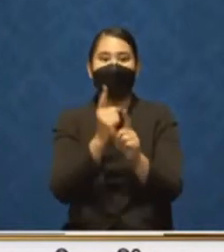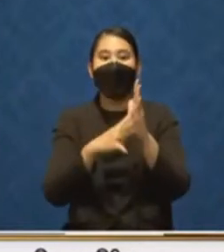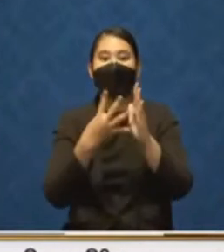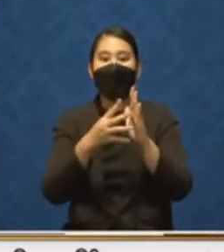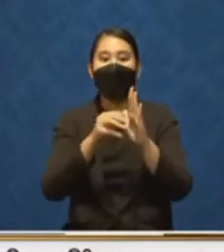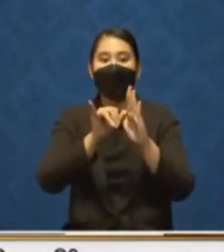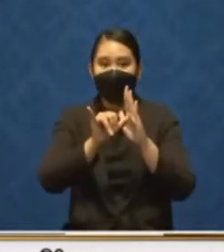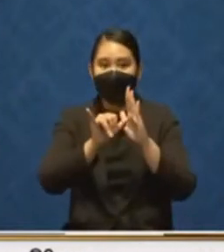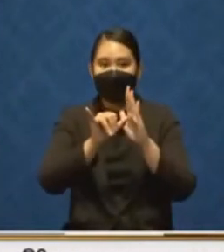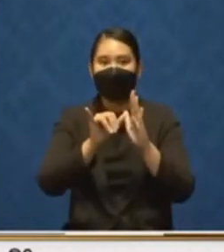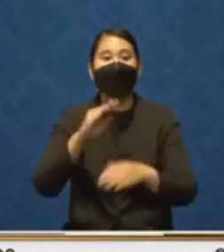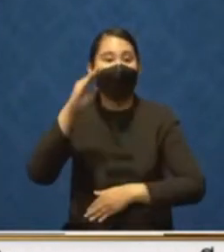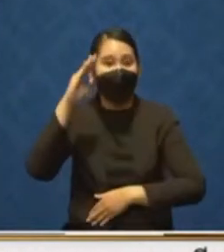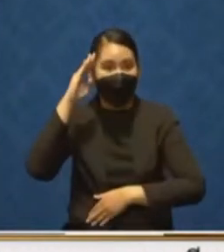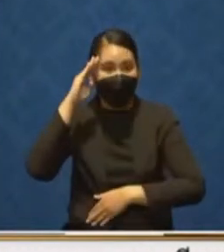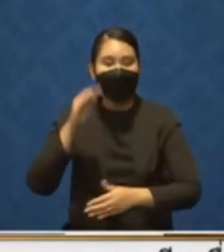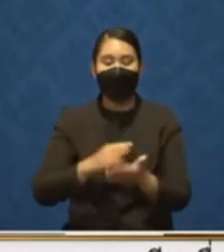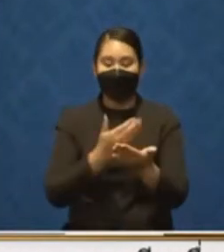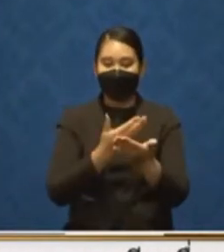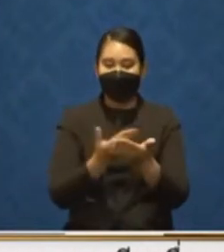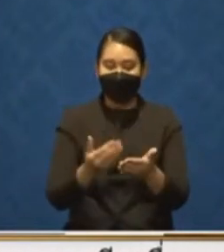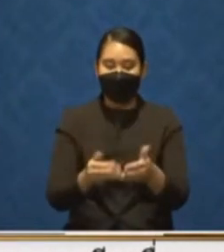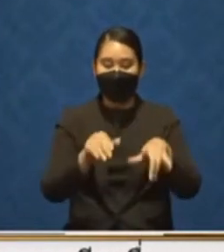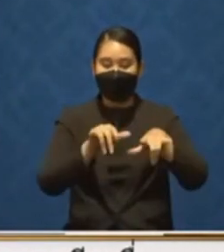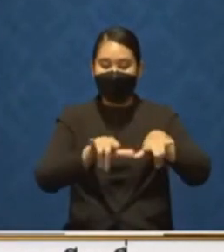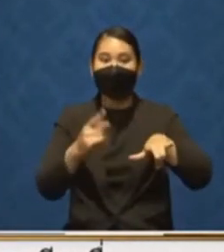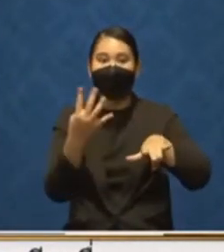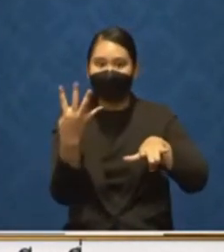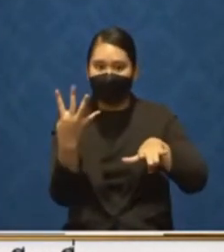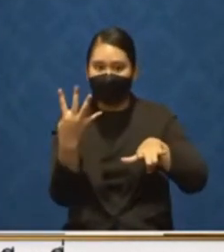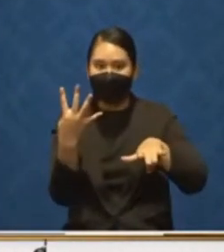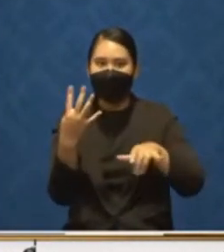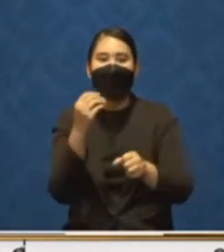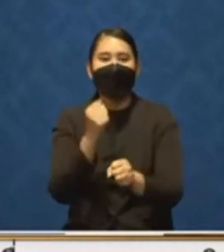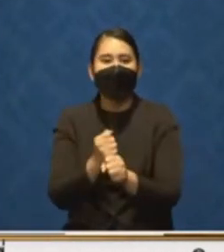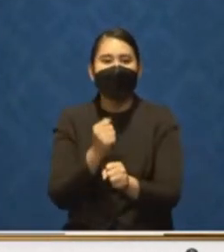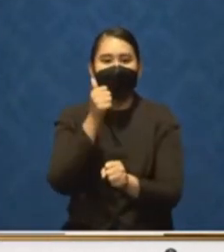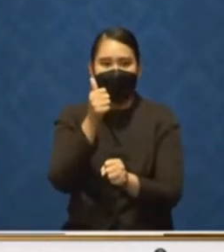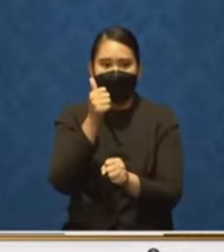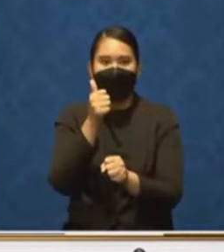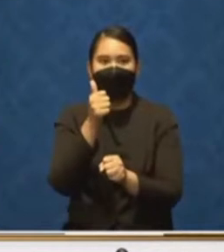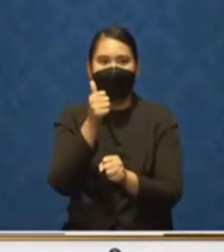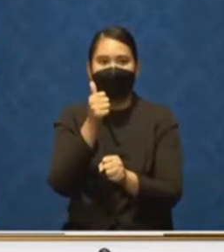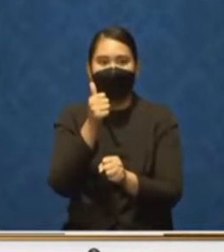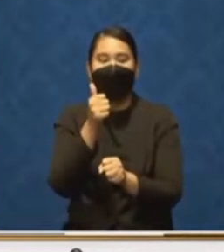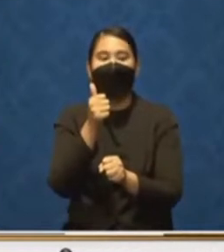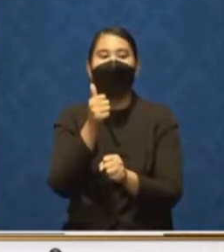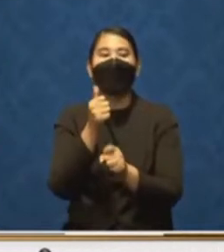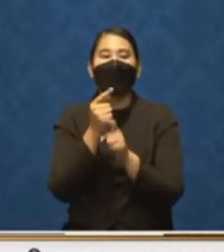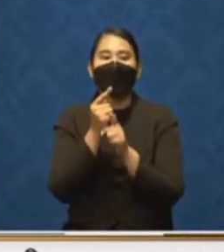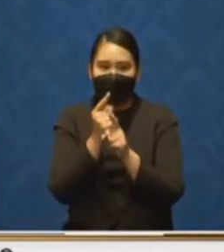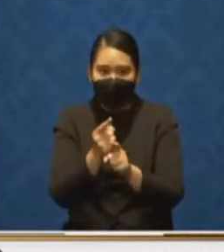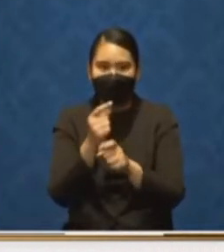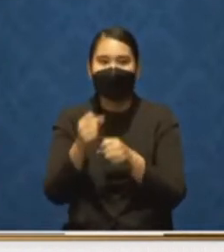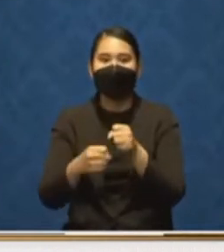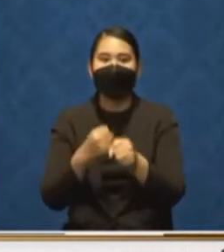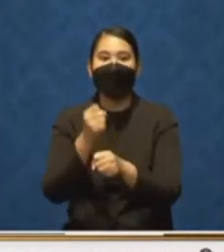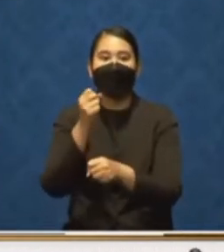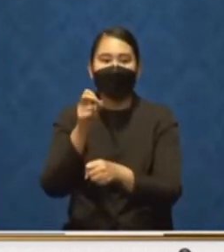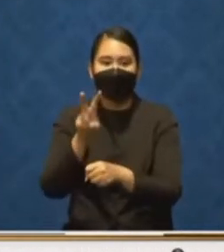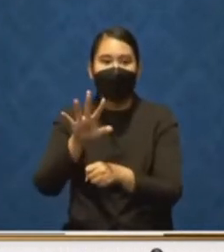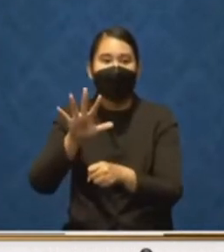เฉพาะช่วงนี้นะครับที่เราซื้อสีดำเนี่ยถ้าทำได้มันก็จะสอดคล้องกับที่จะต้องปลดประจำการทยอยปลดไปโดน p75ทั้งหมดนะครับ